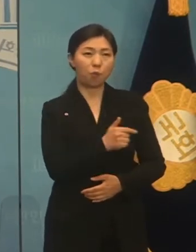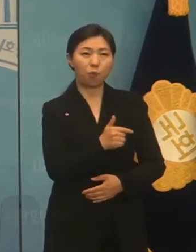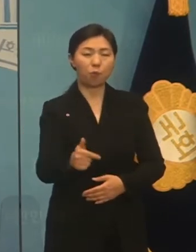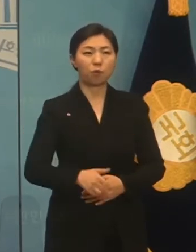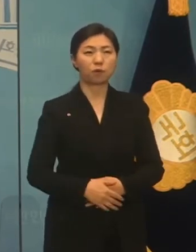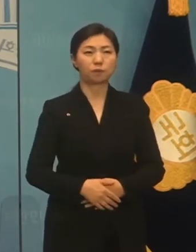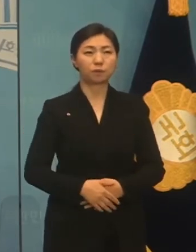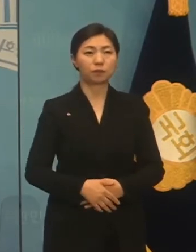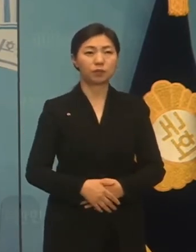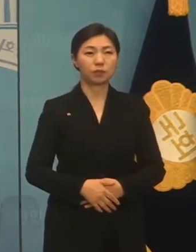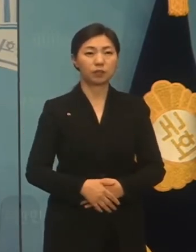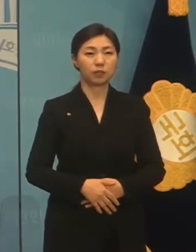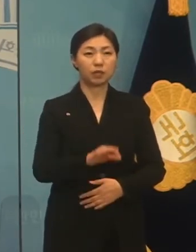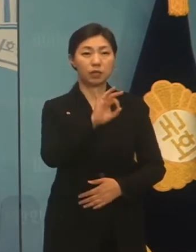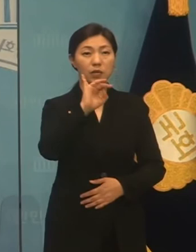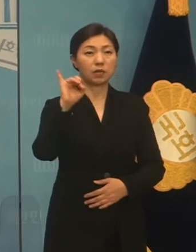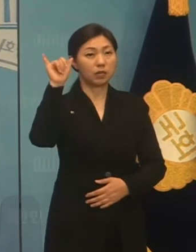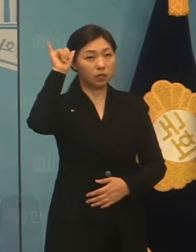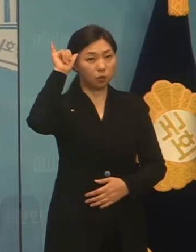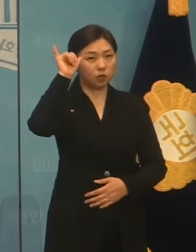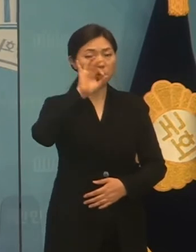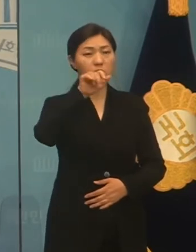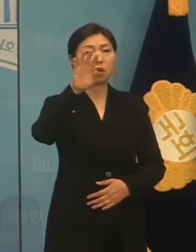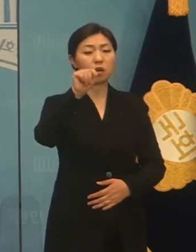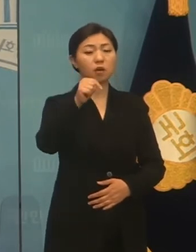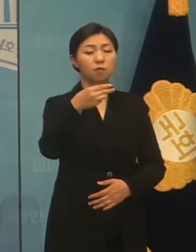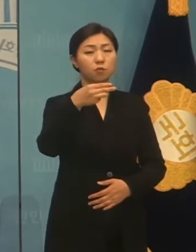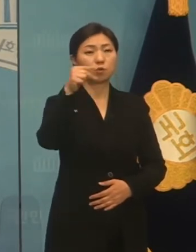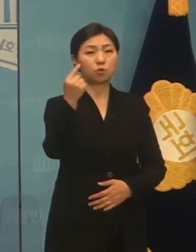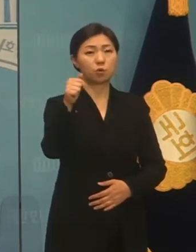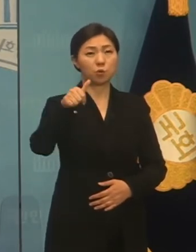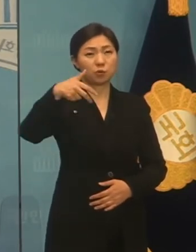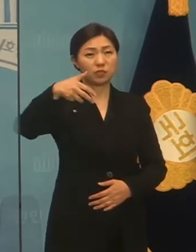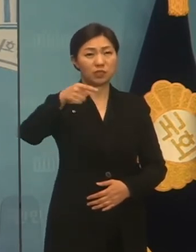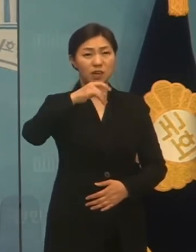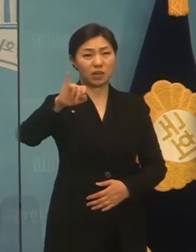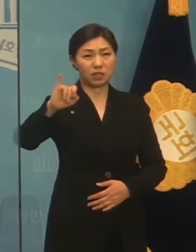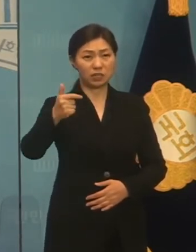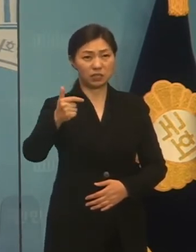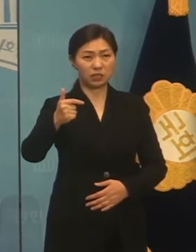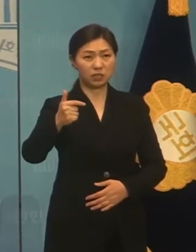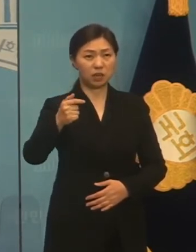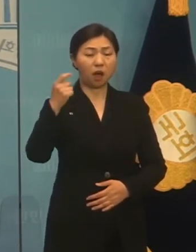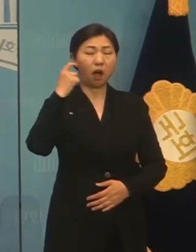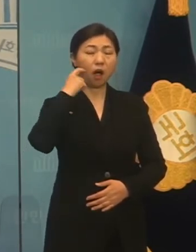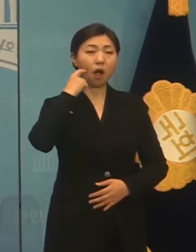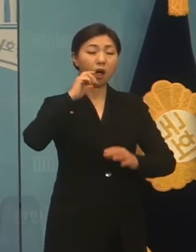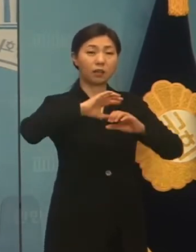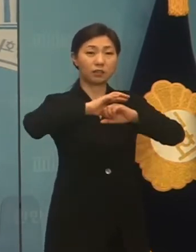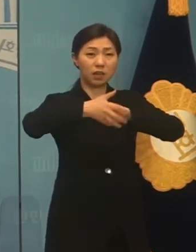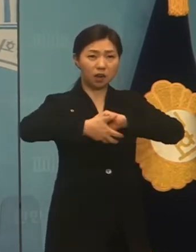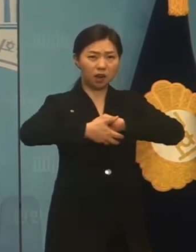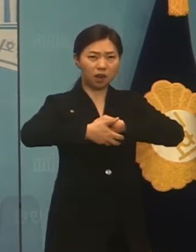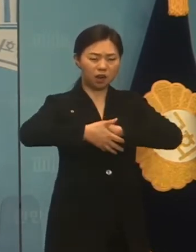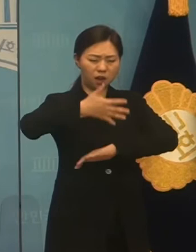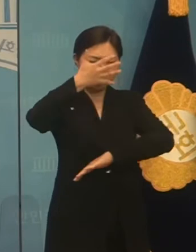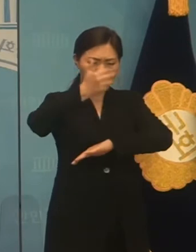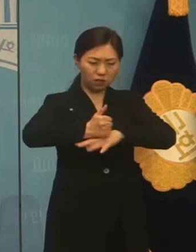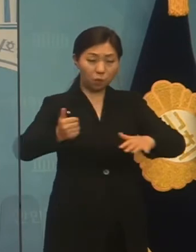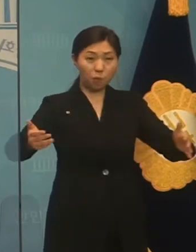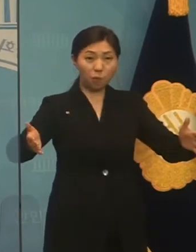인공지능, 블록체인, 가상세계, 고용 없는 성장과 무한 경쟁의 시대가 도래하였습니다.